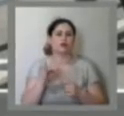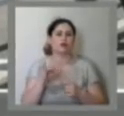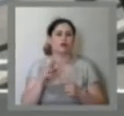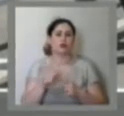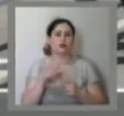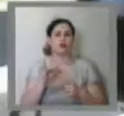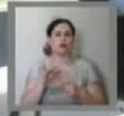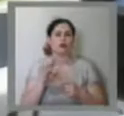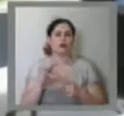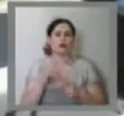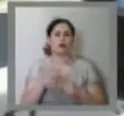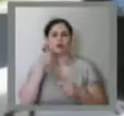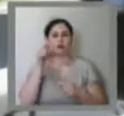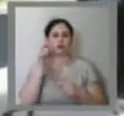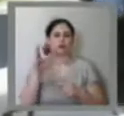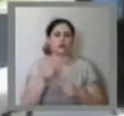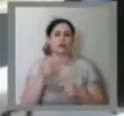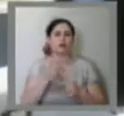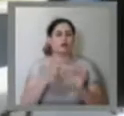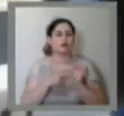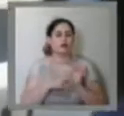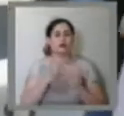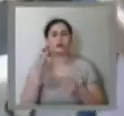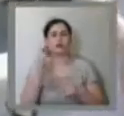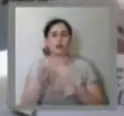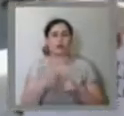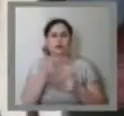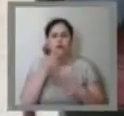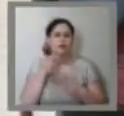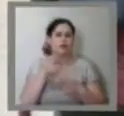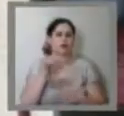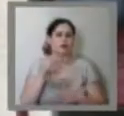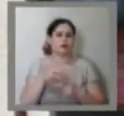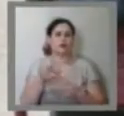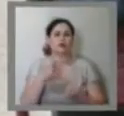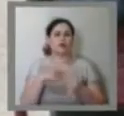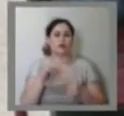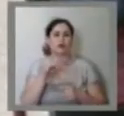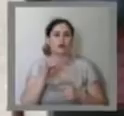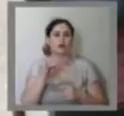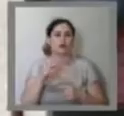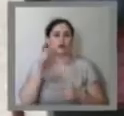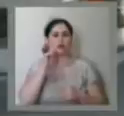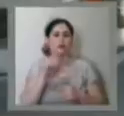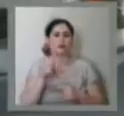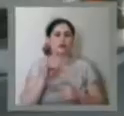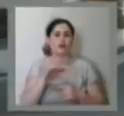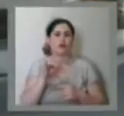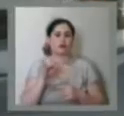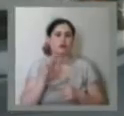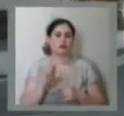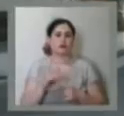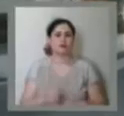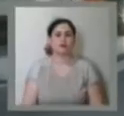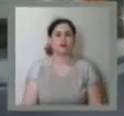вчора 7 громадян та сьогодні 2 не змогли в'їхати до Криму. Їх повернули на материкову Україну з боку півострова. Олена